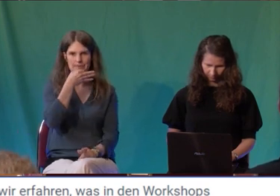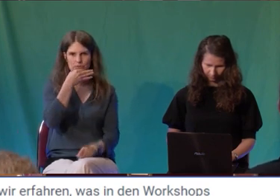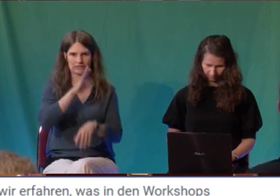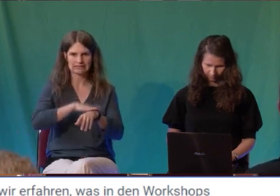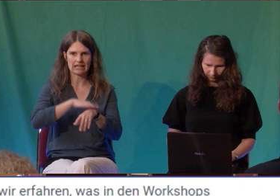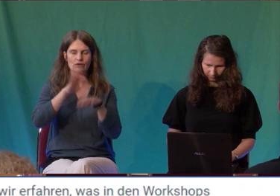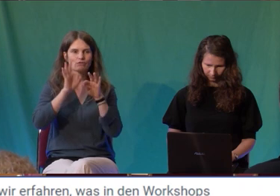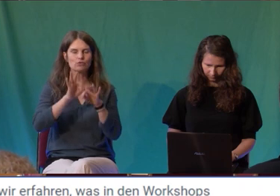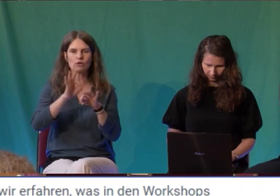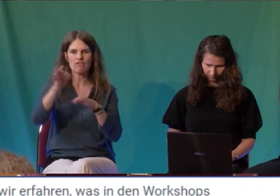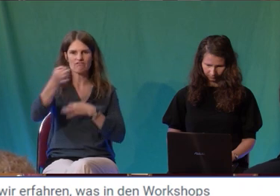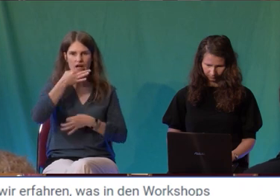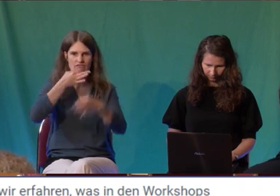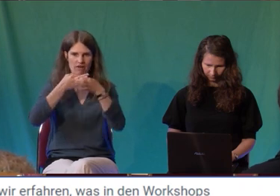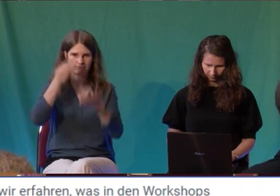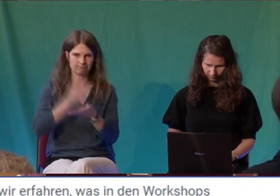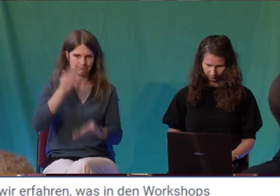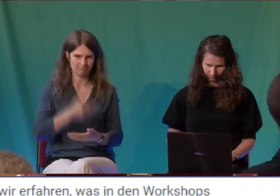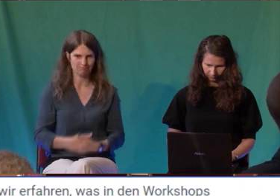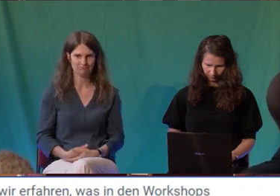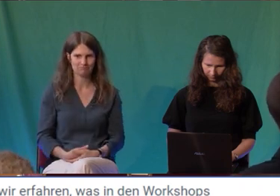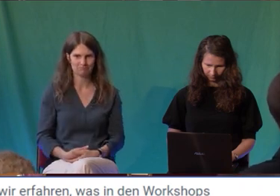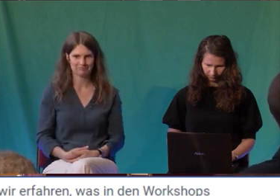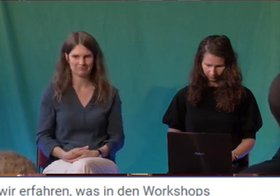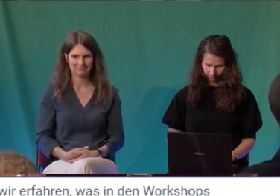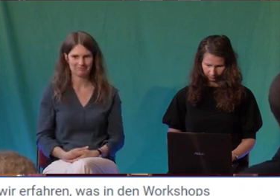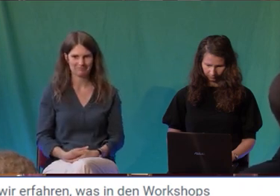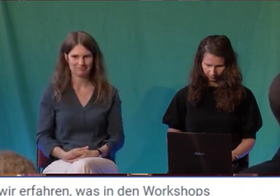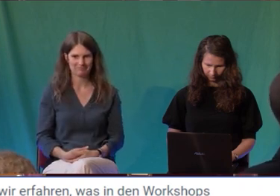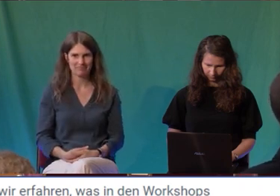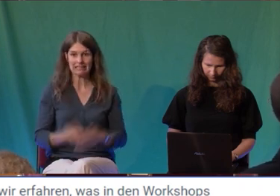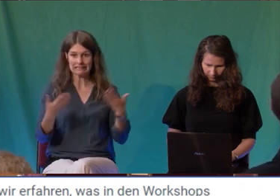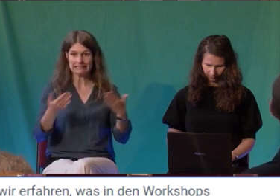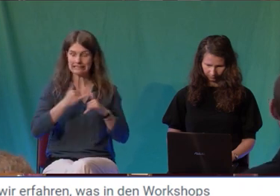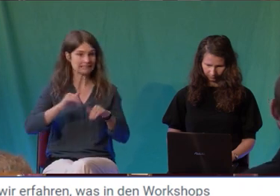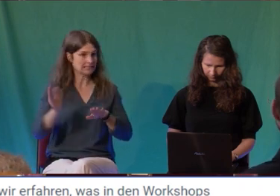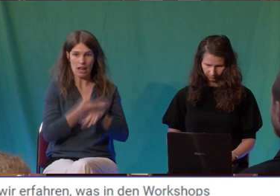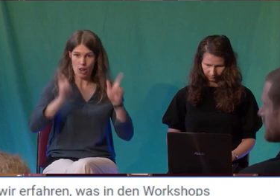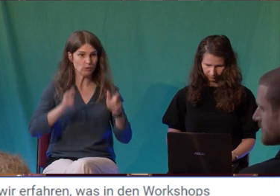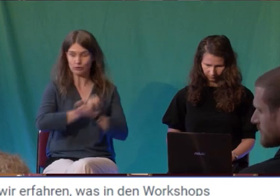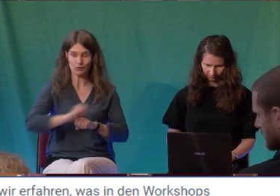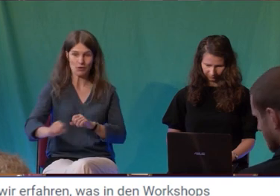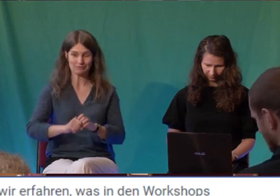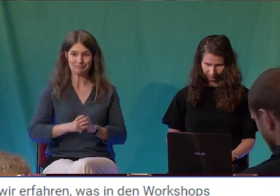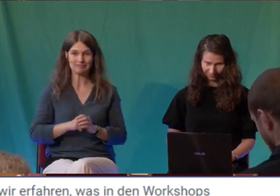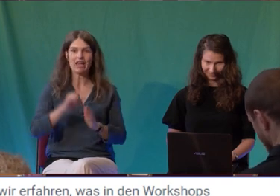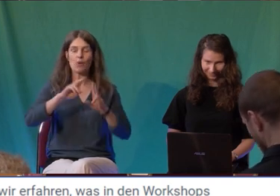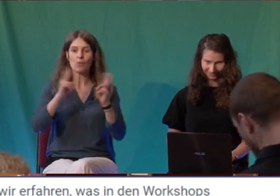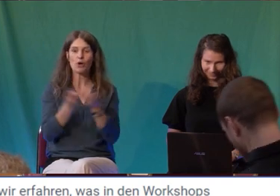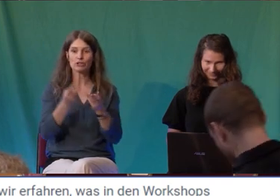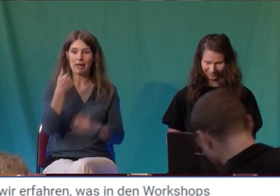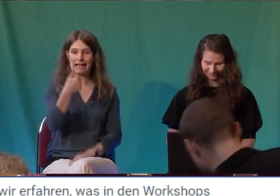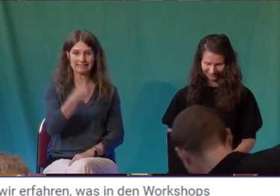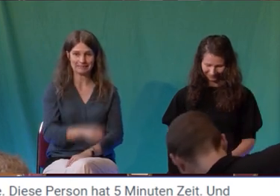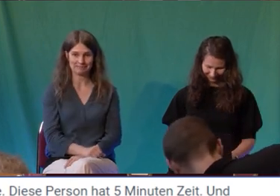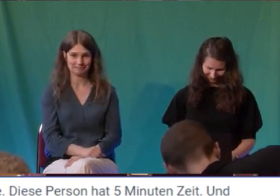zwei nachfragen oder Kommentare wir verlieren auch keine weitere Zeit wir starten direkt mit Workshop 1 in dem